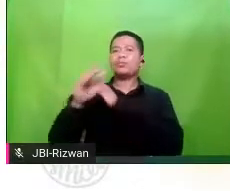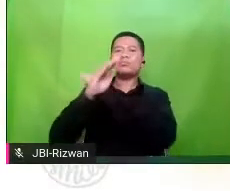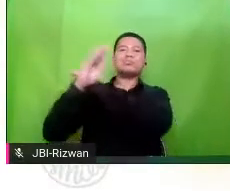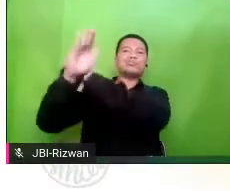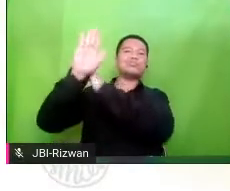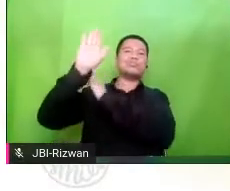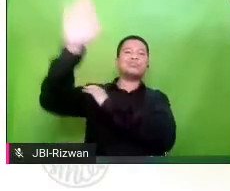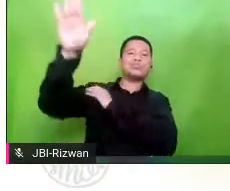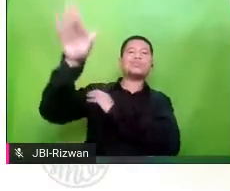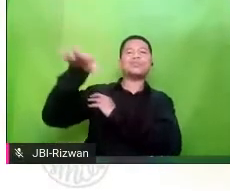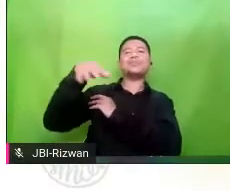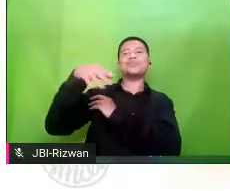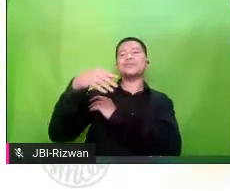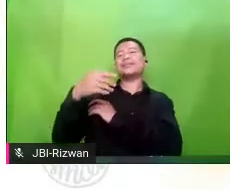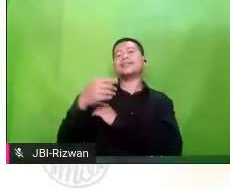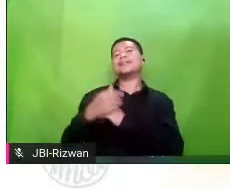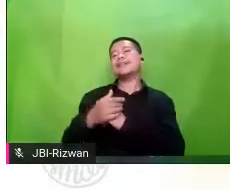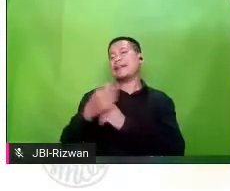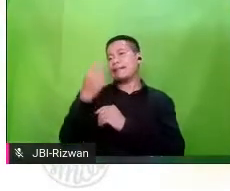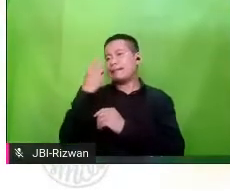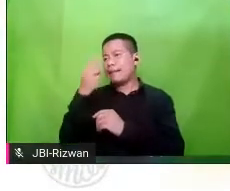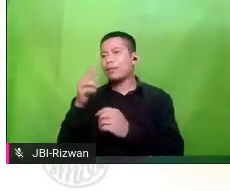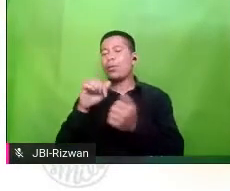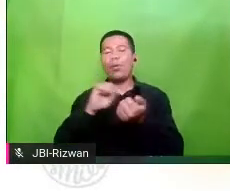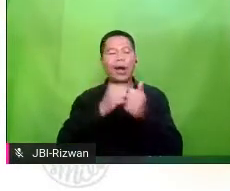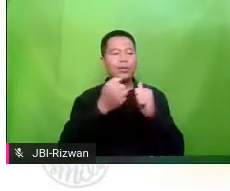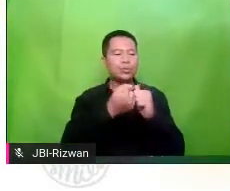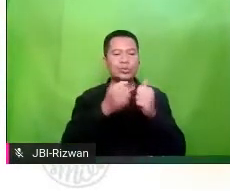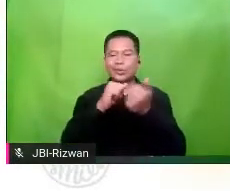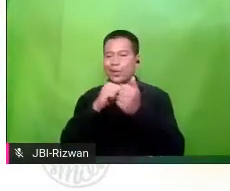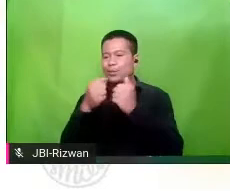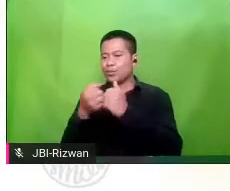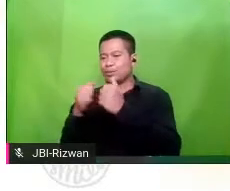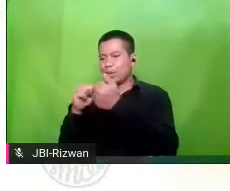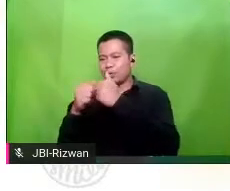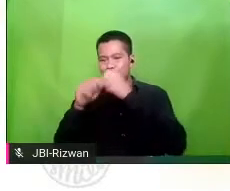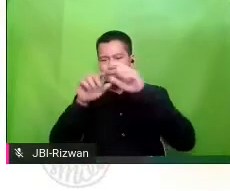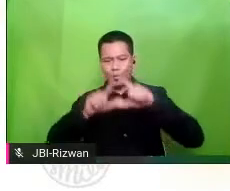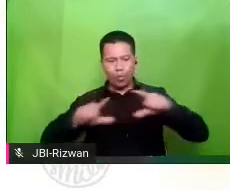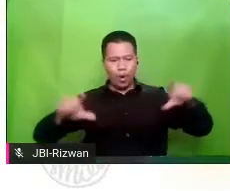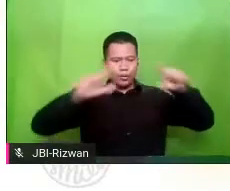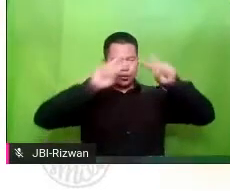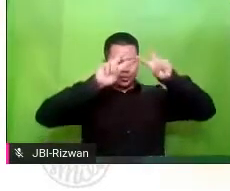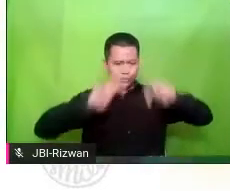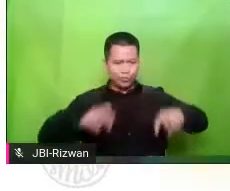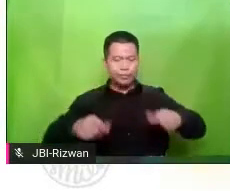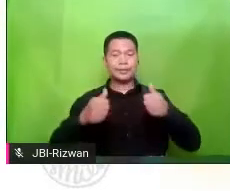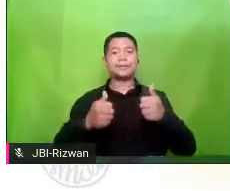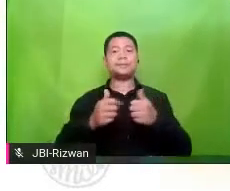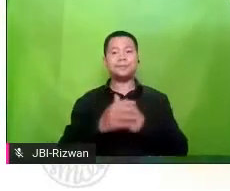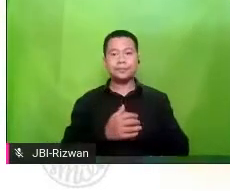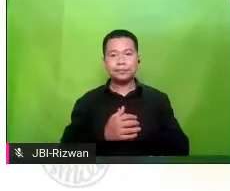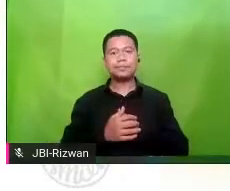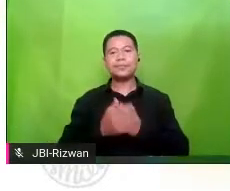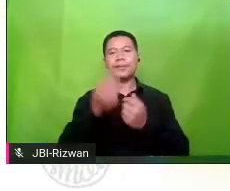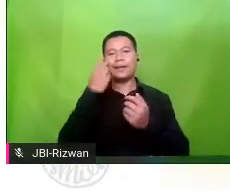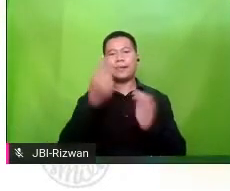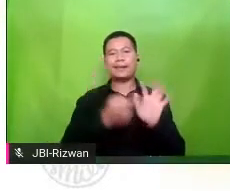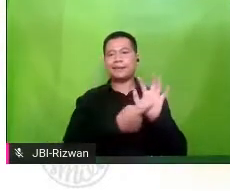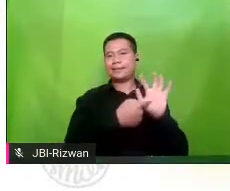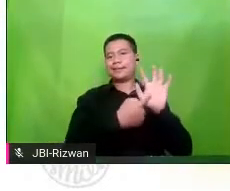melihat kasus-kasus tersebut secara lebih luas. Baik, kalau kita lihat slide berikutnya,